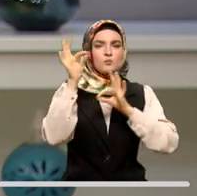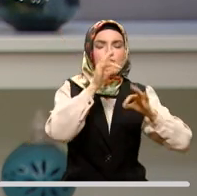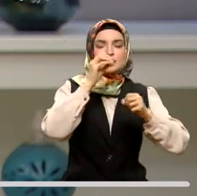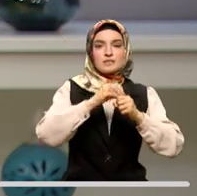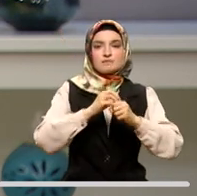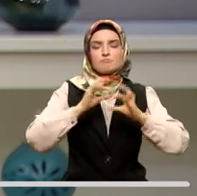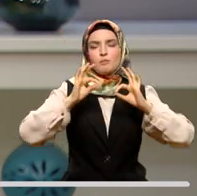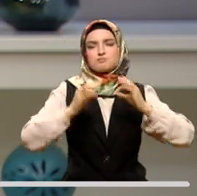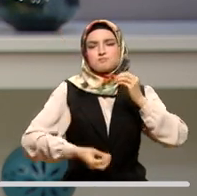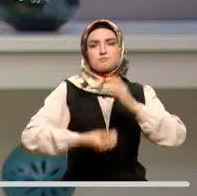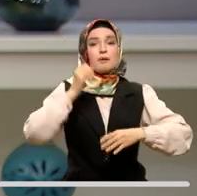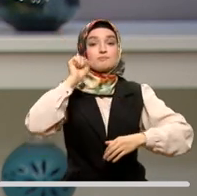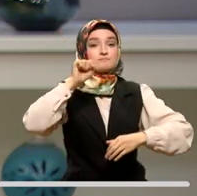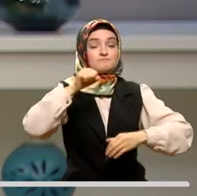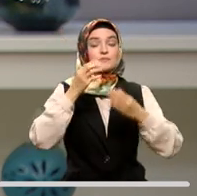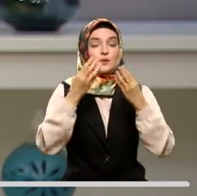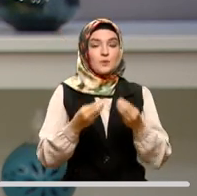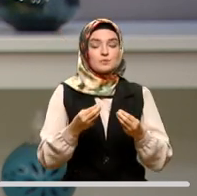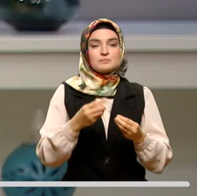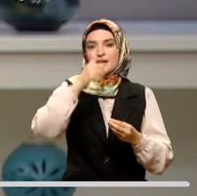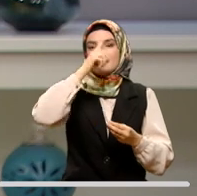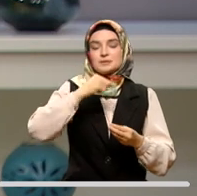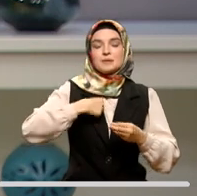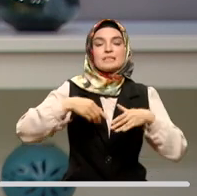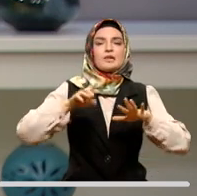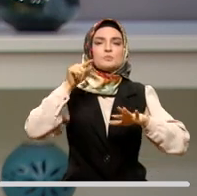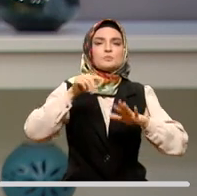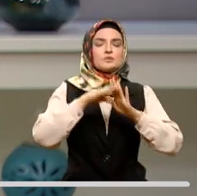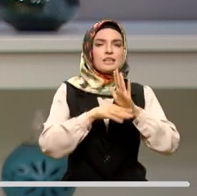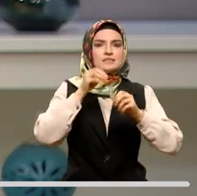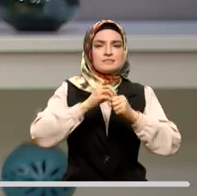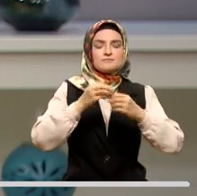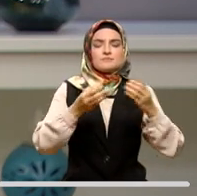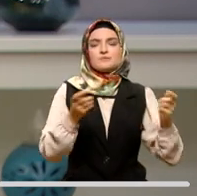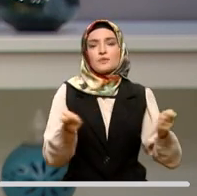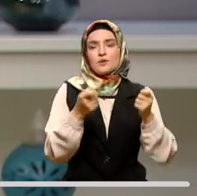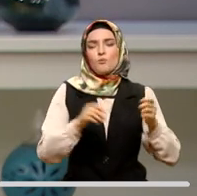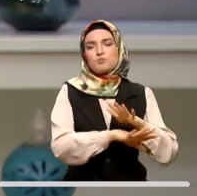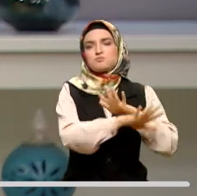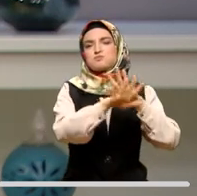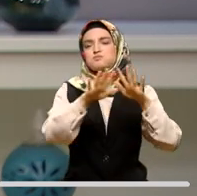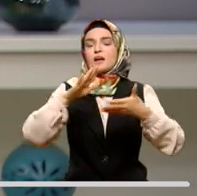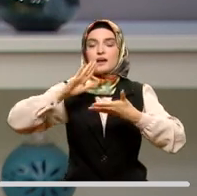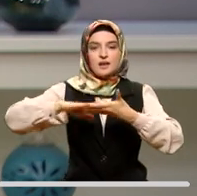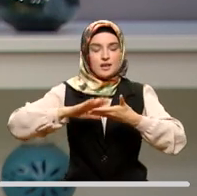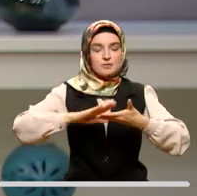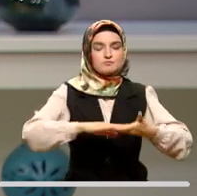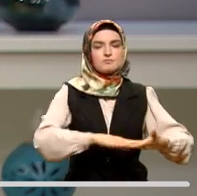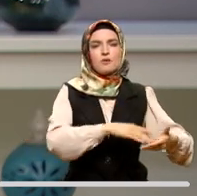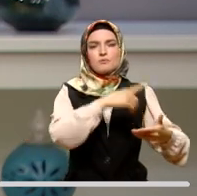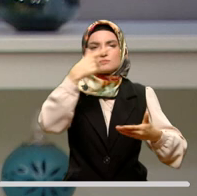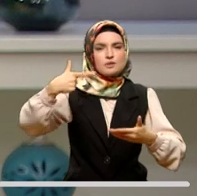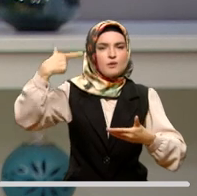her sabah kapınızı çaldık. Yalnızca ben değil ama bu yayın için çalışan onlarca farklı arkadaşımızdan, yapım ekibimize,